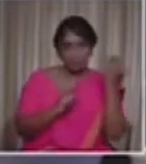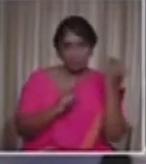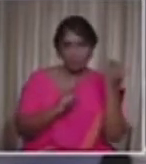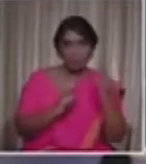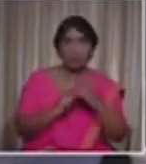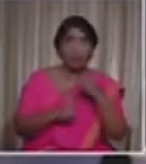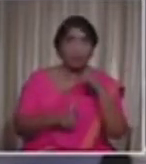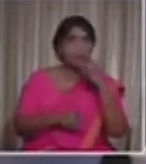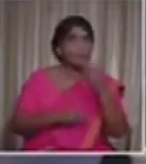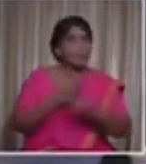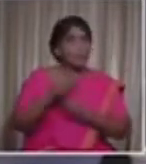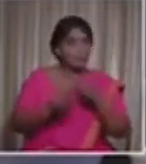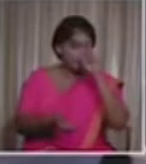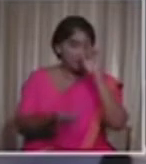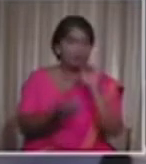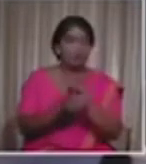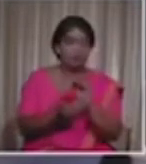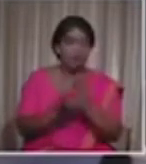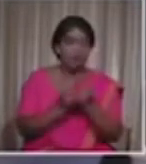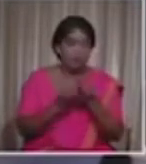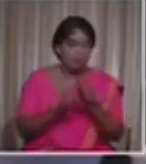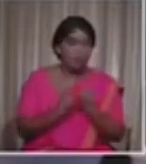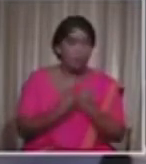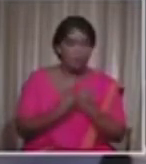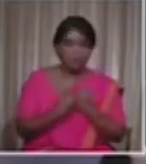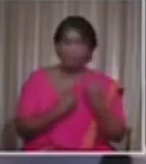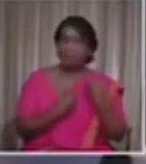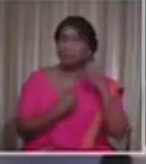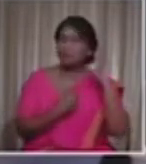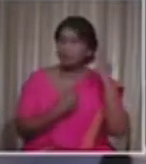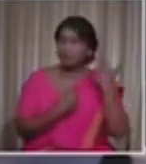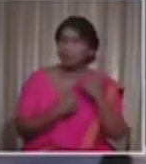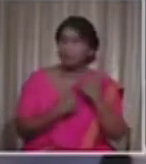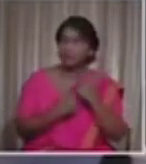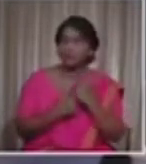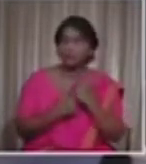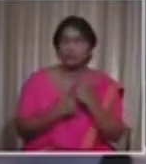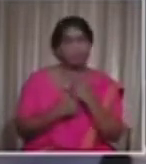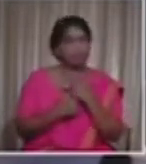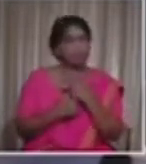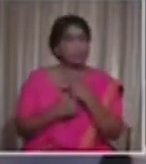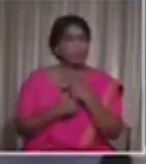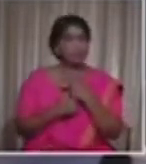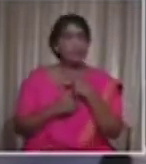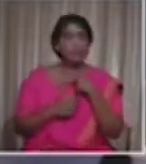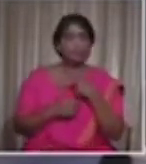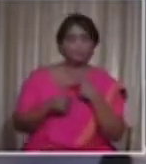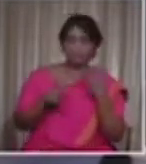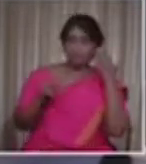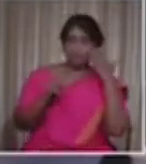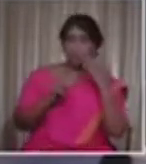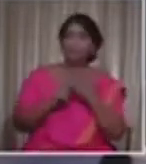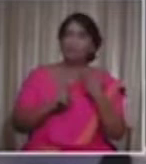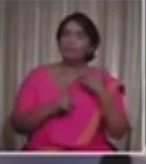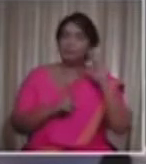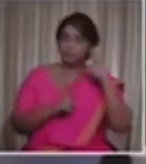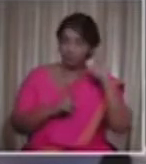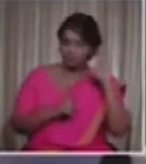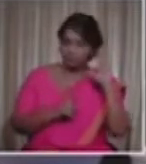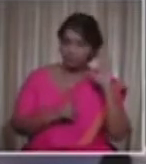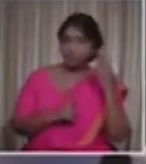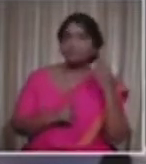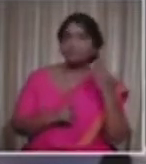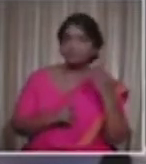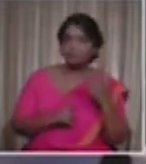දීවර කර්මාන්තය ආරක්ෂා කරන්න තියෙනවා. විශේෂයෙන්ම ජීවදාන සනසසල්සි ඒ බව මම විශේෂයෙන්ම